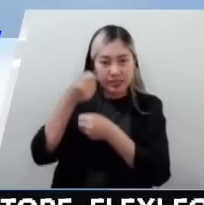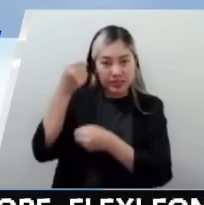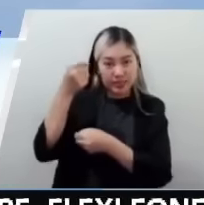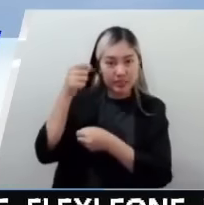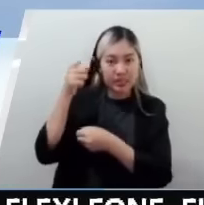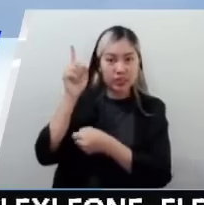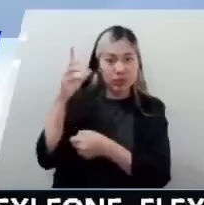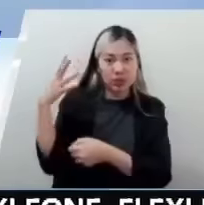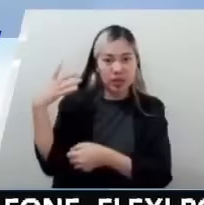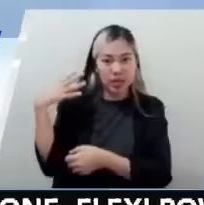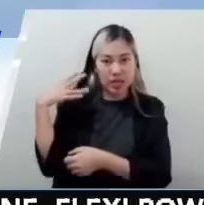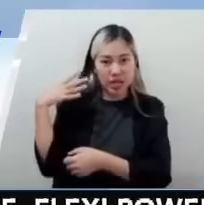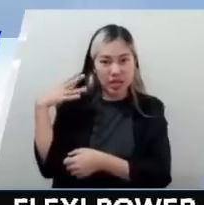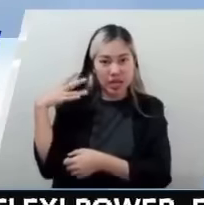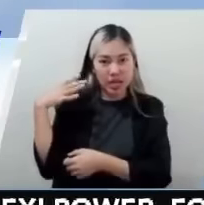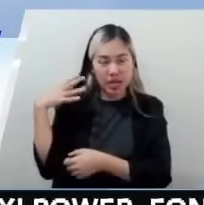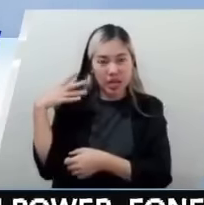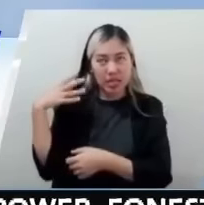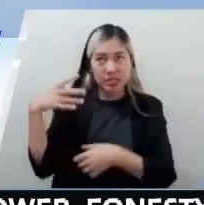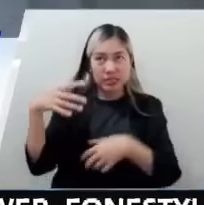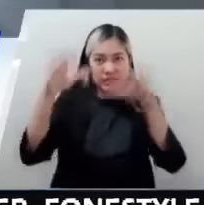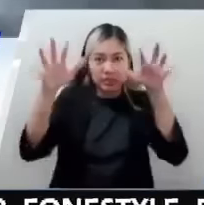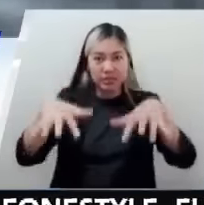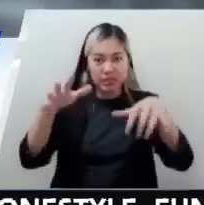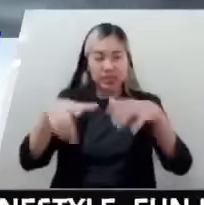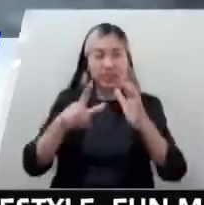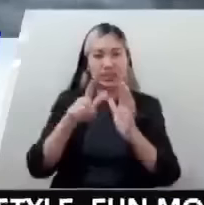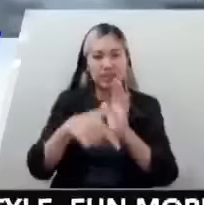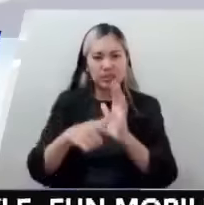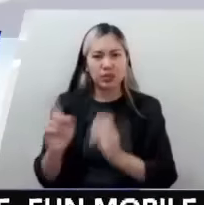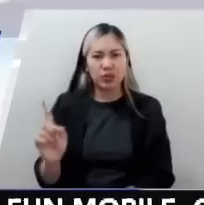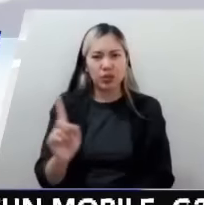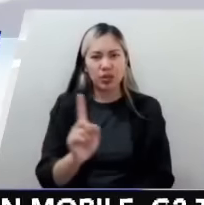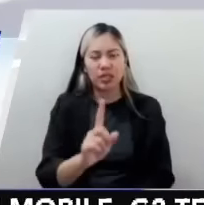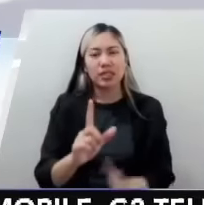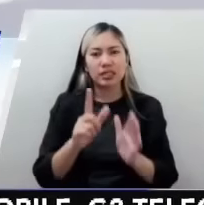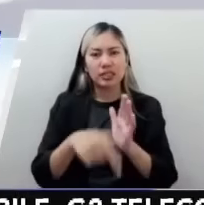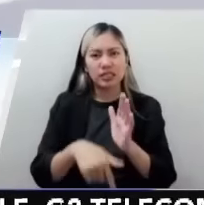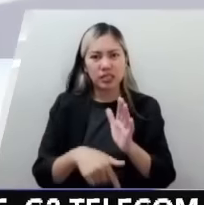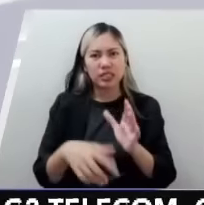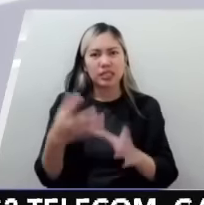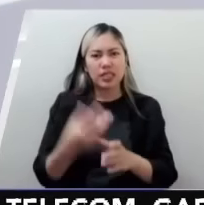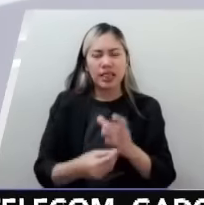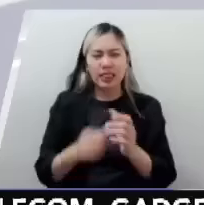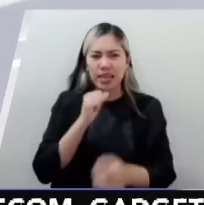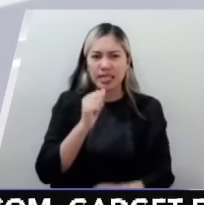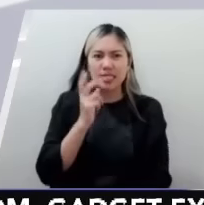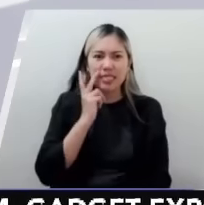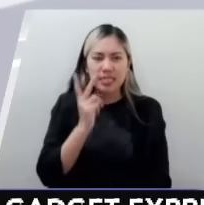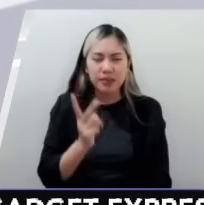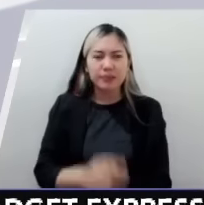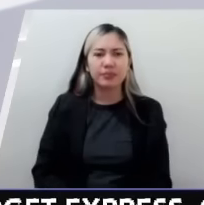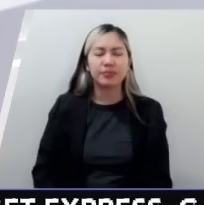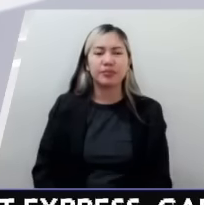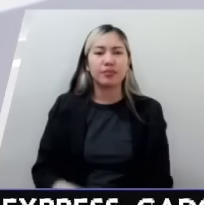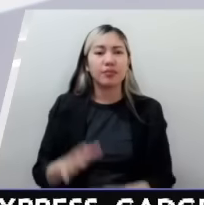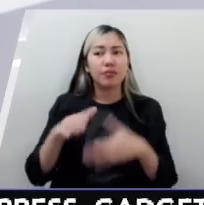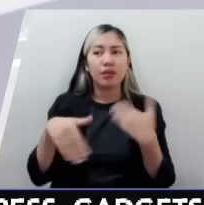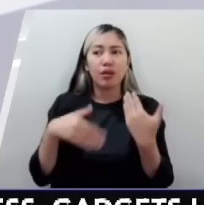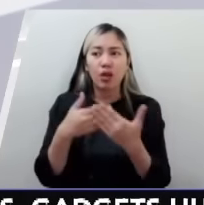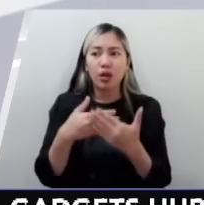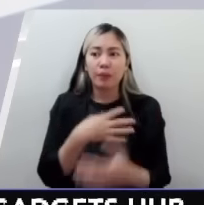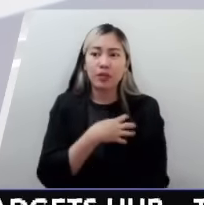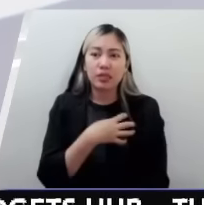ulan muli raw naglakad si Angeline Hanggang sa hindi na siya nakita lahat ng ah ah police